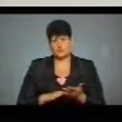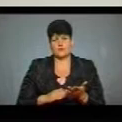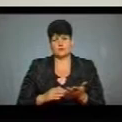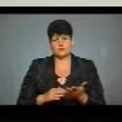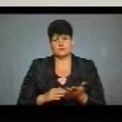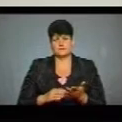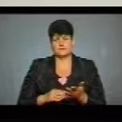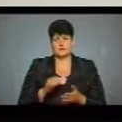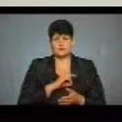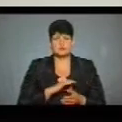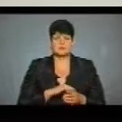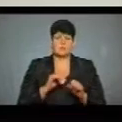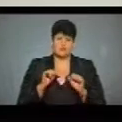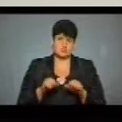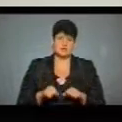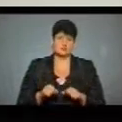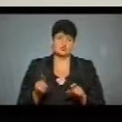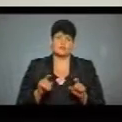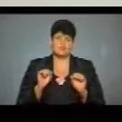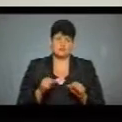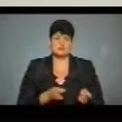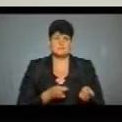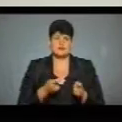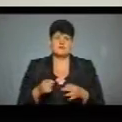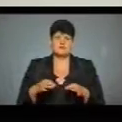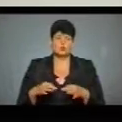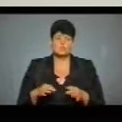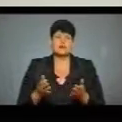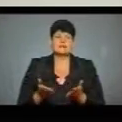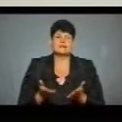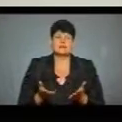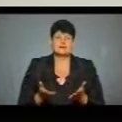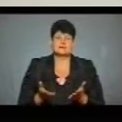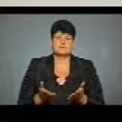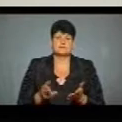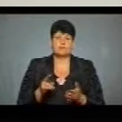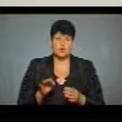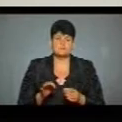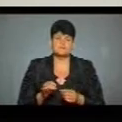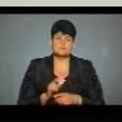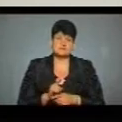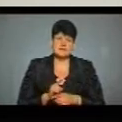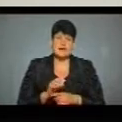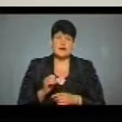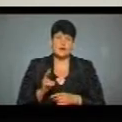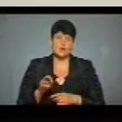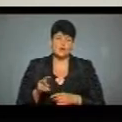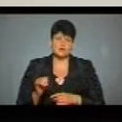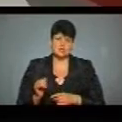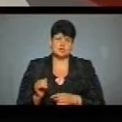продовжують користатися можливістю, що можна ввести автомобіль, який по стандартам екологічним